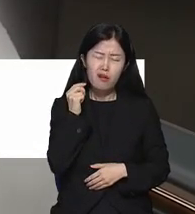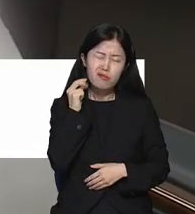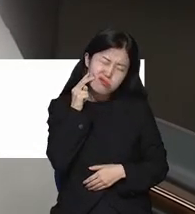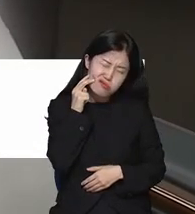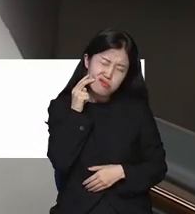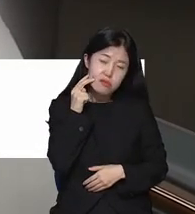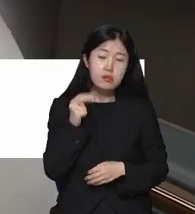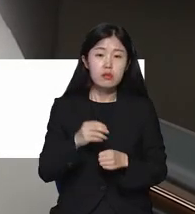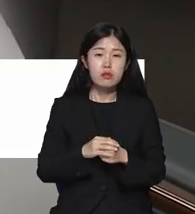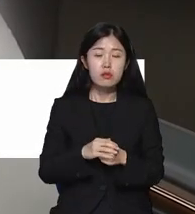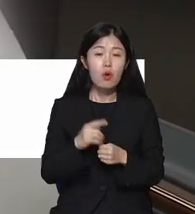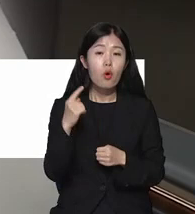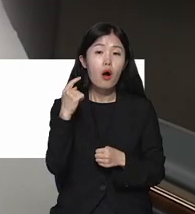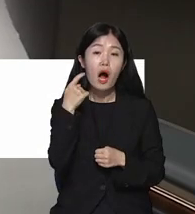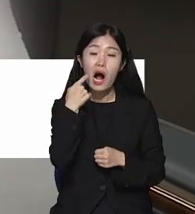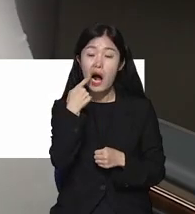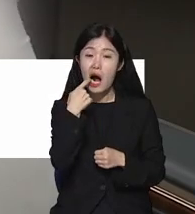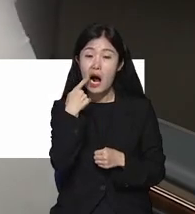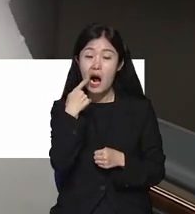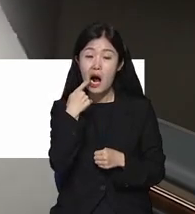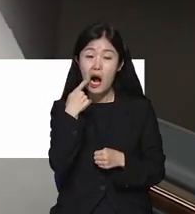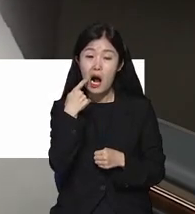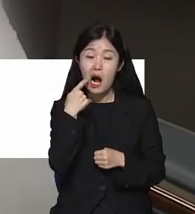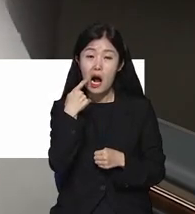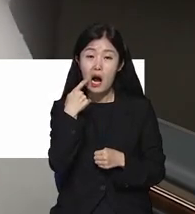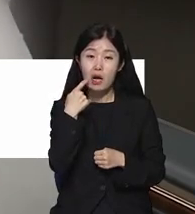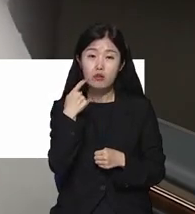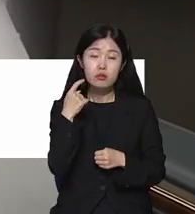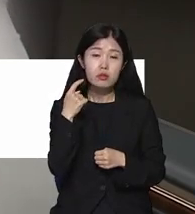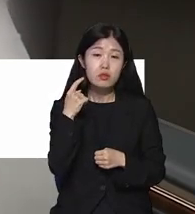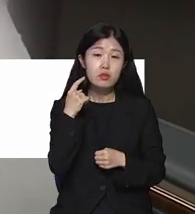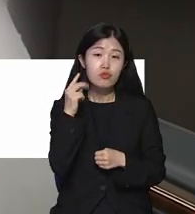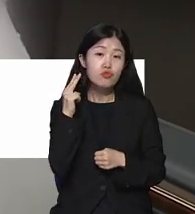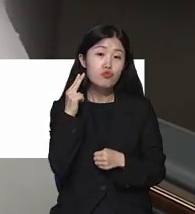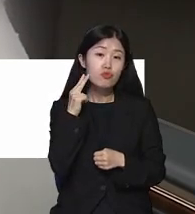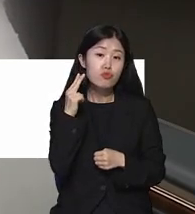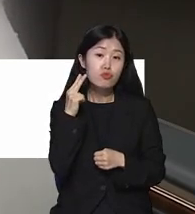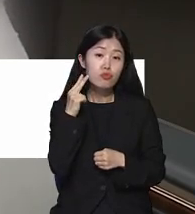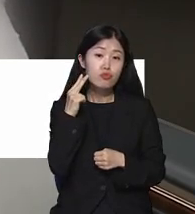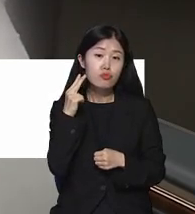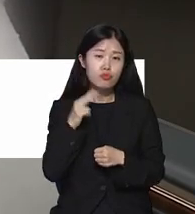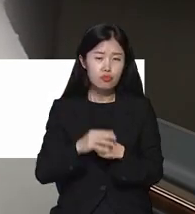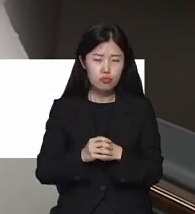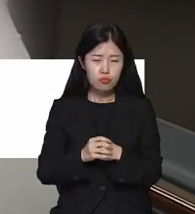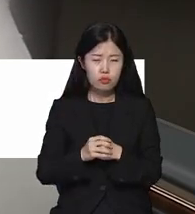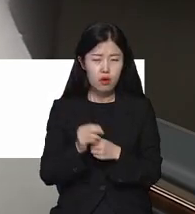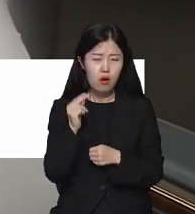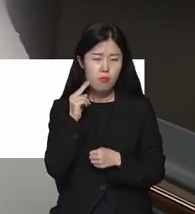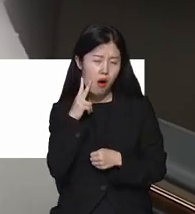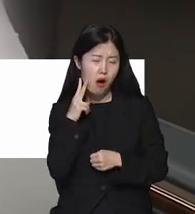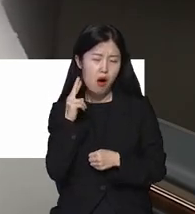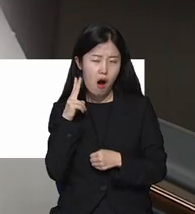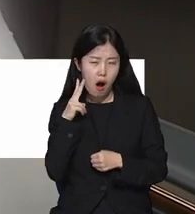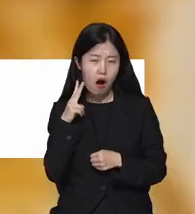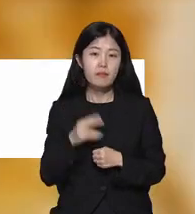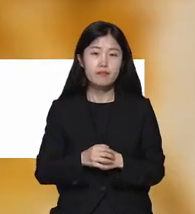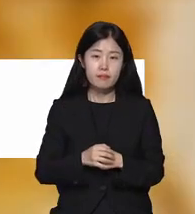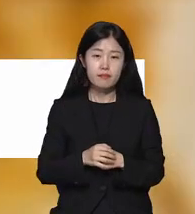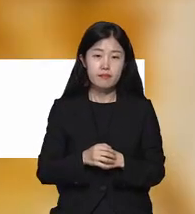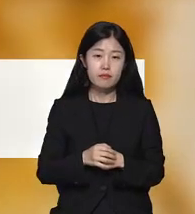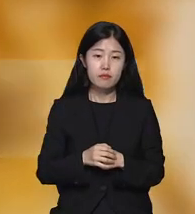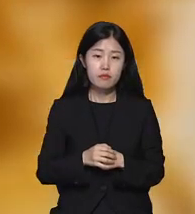하면서 오른쪽 제가 어느 쪽에 어금니 두 개의 손상을